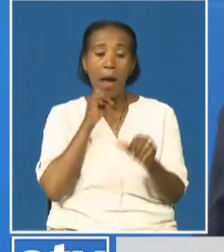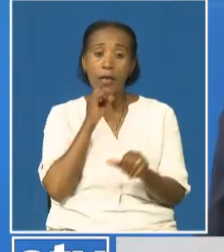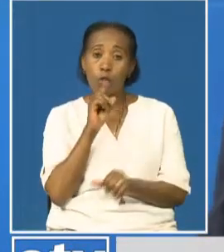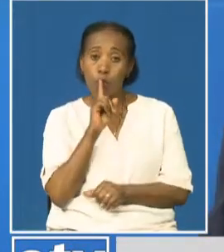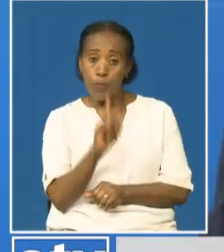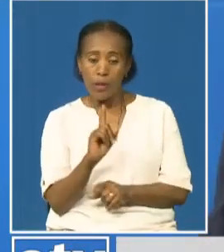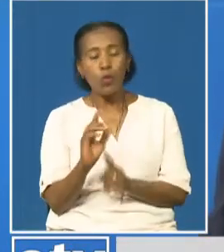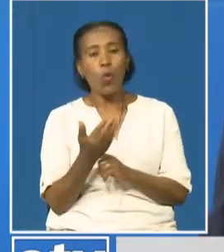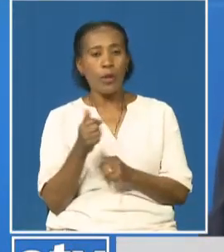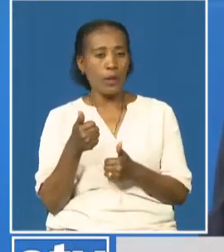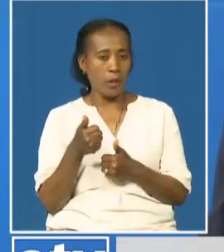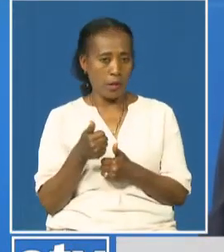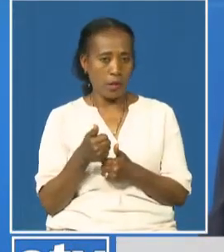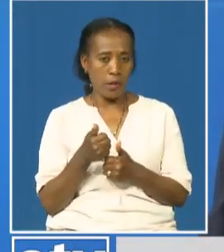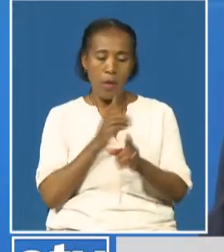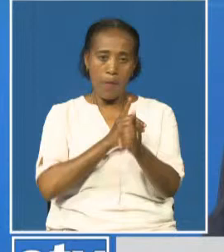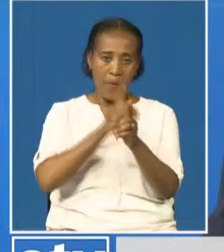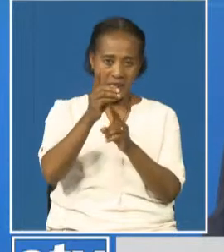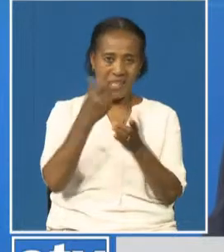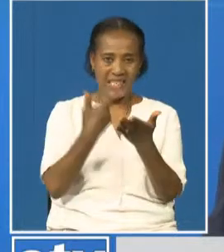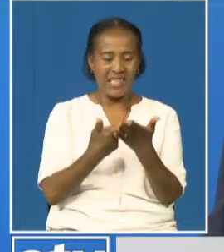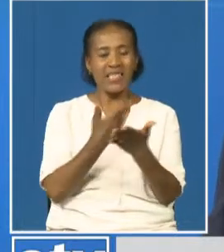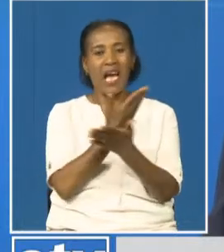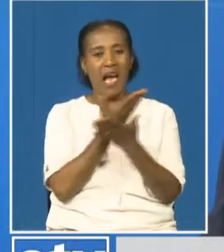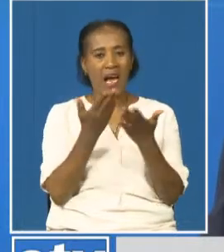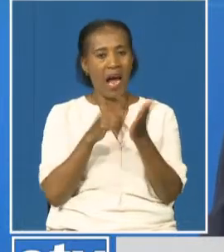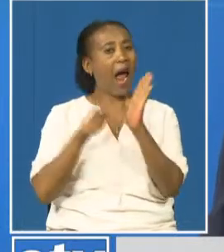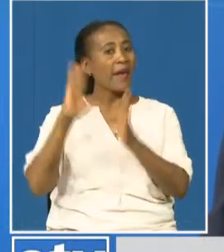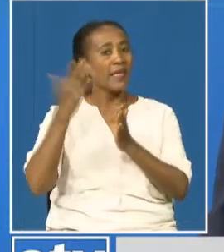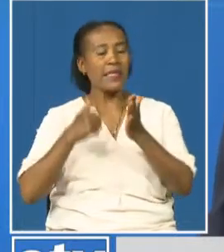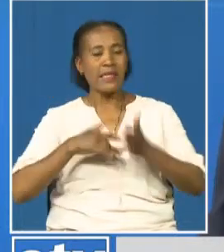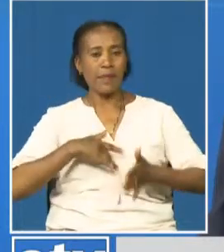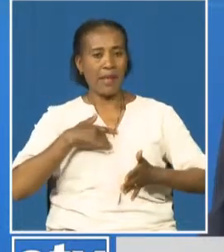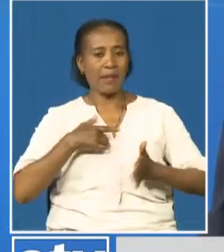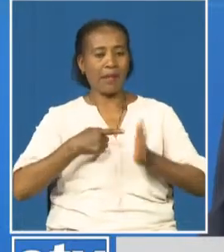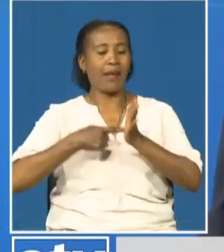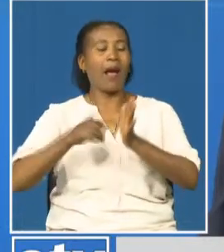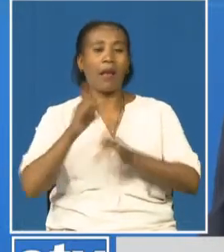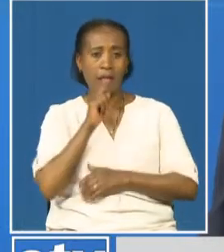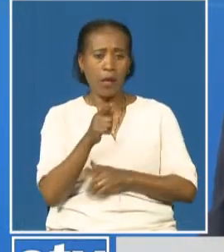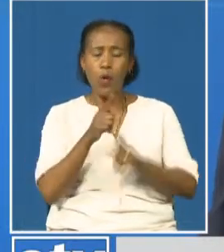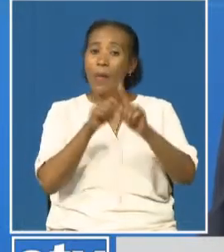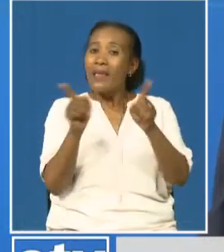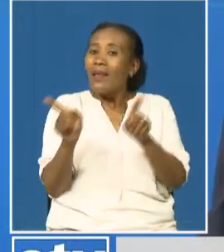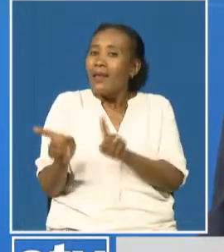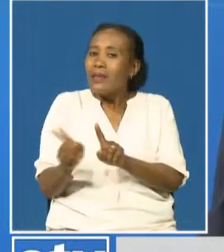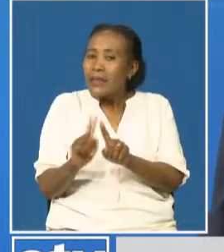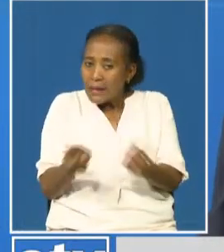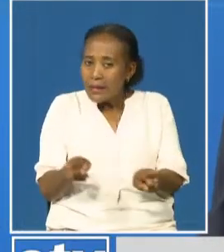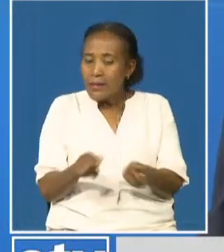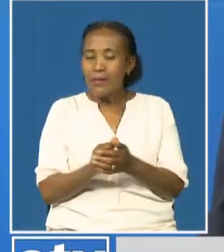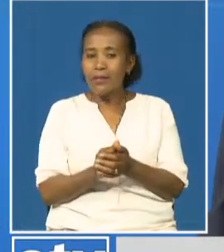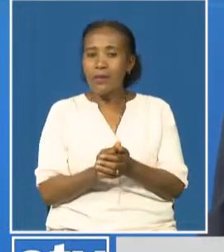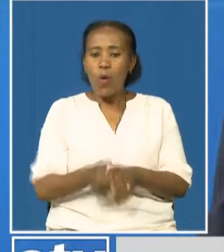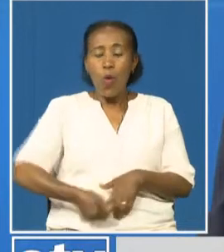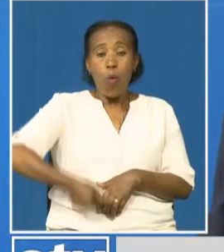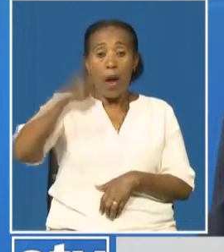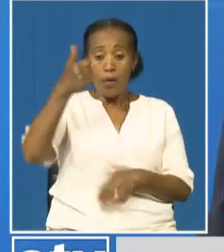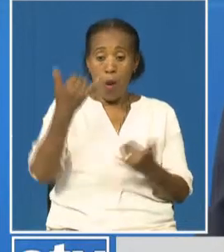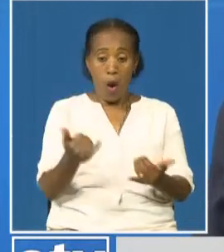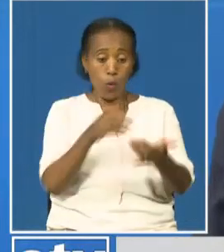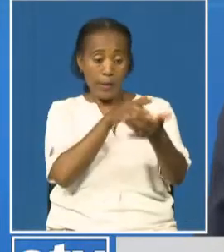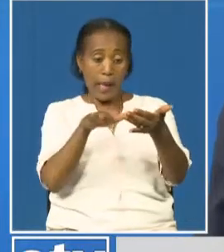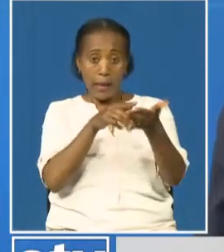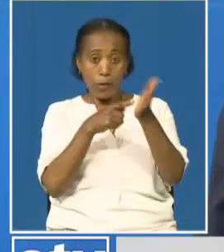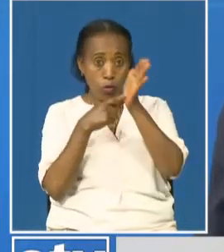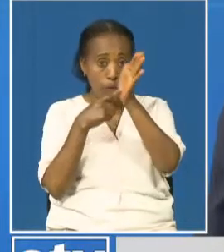የማያደርጉበት ከሆነ በቀጥታ ለእንደዚህ አይነት ስሜት ይጋለጣሉ። በተለይ ግን ዋናው አሁን